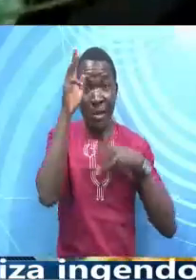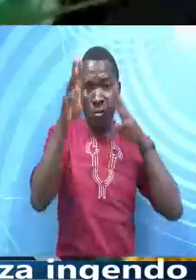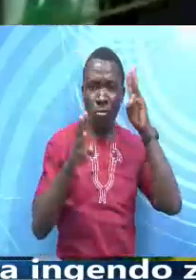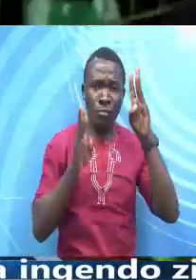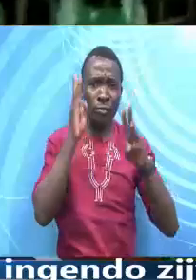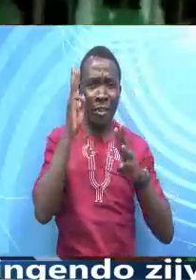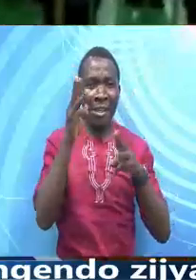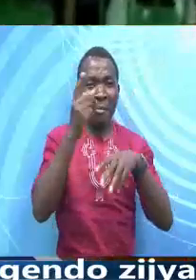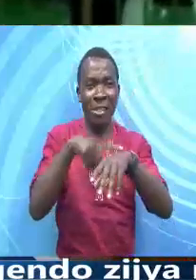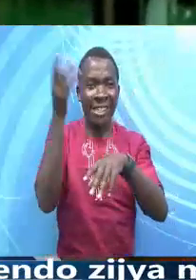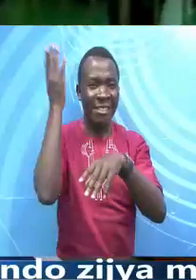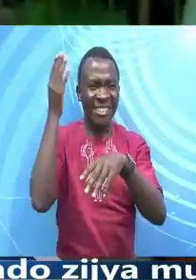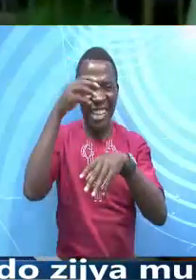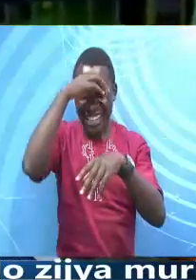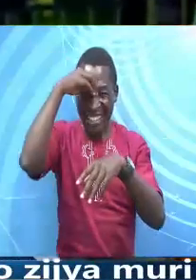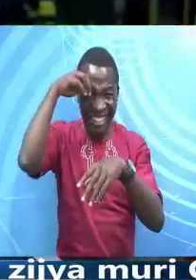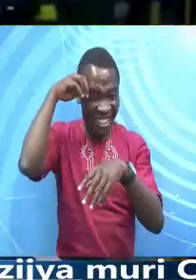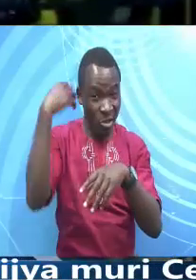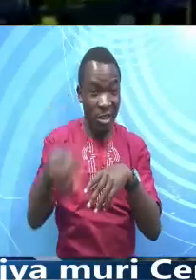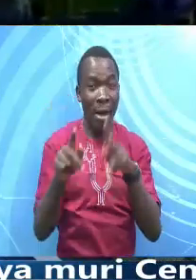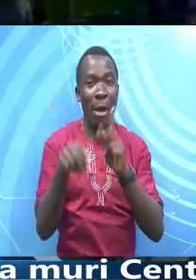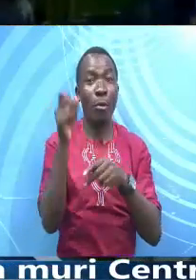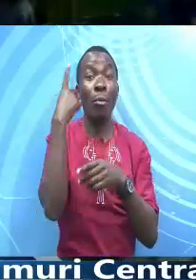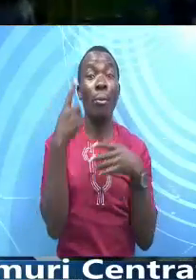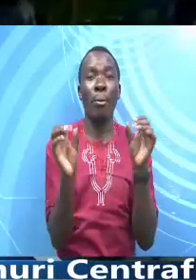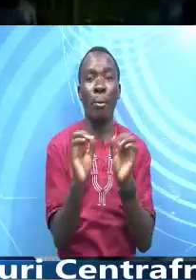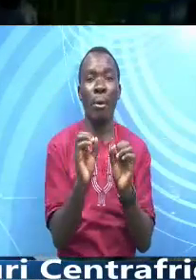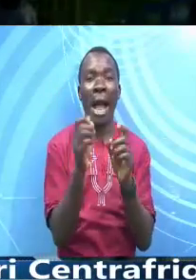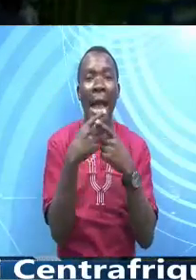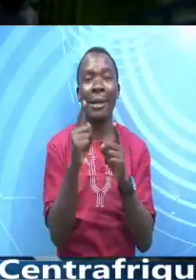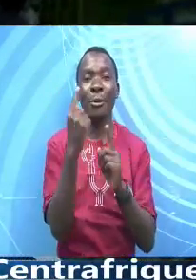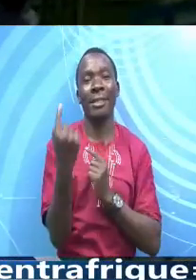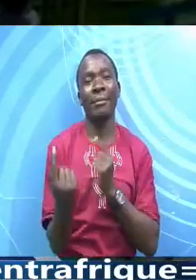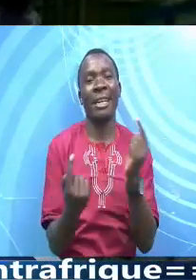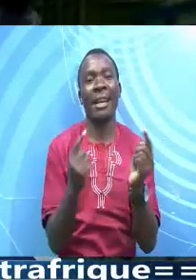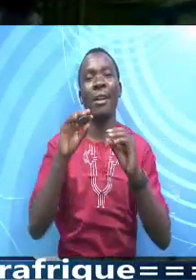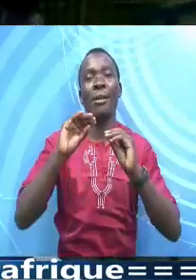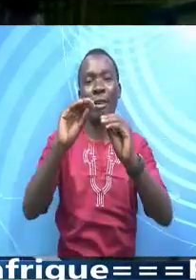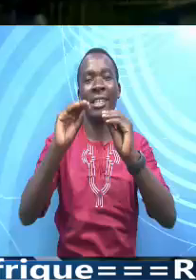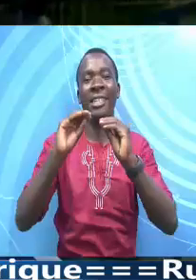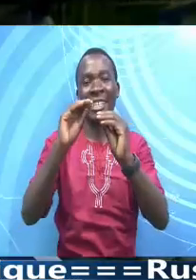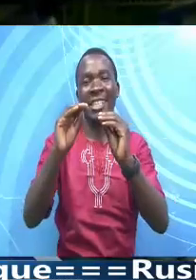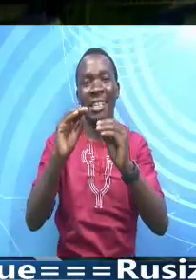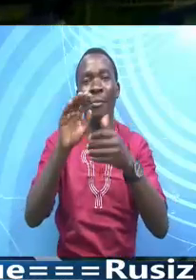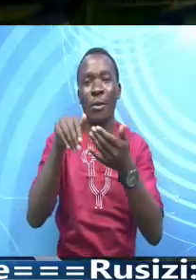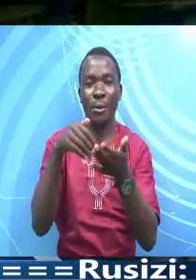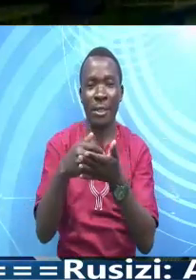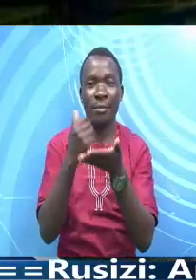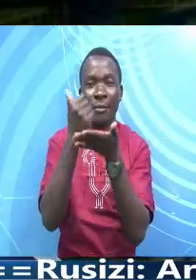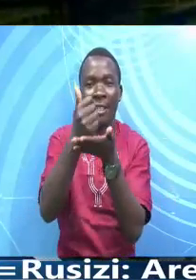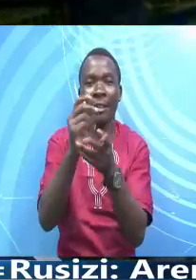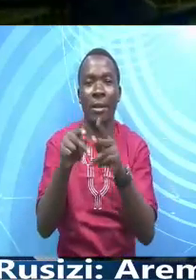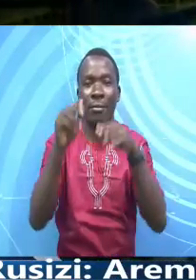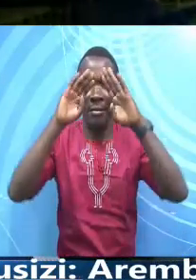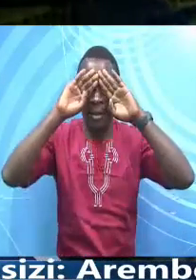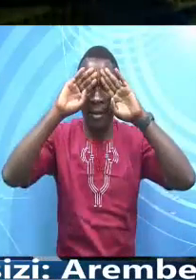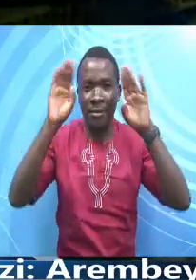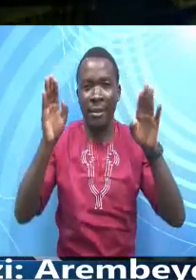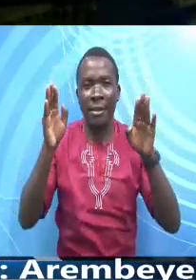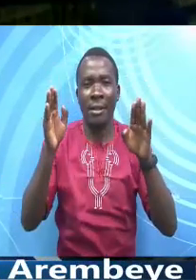mu minsi ya mbere byaratugoye abantu batabyumva ariko rimwe na rimwe kwigisha no guhana bigendanye byose bituma abantu barashaho